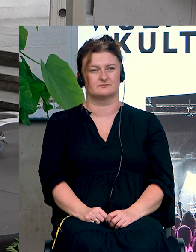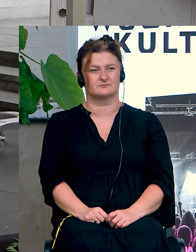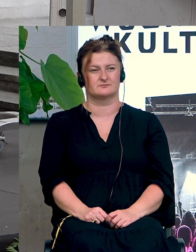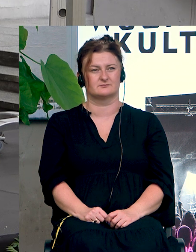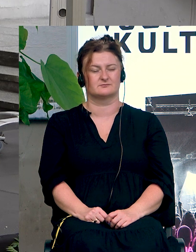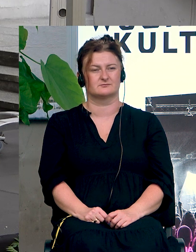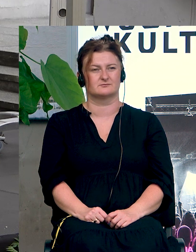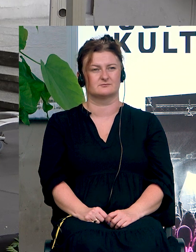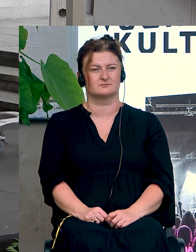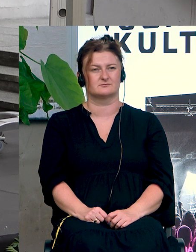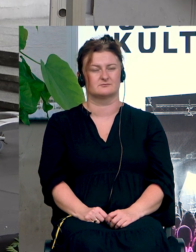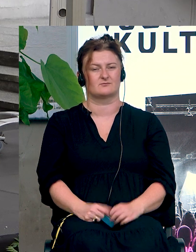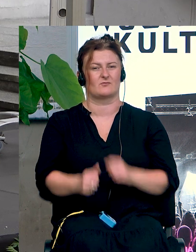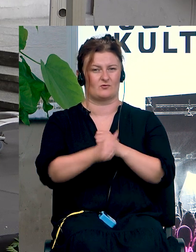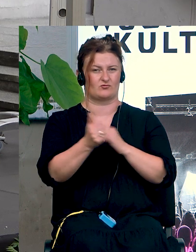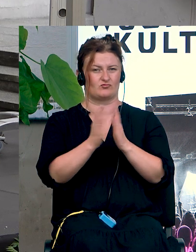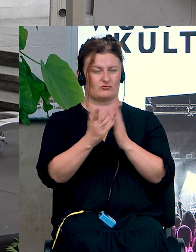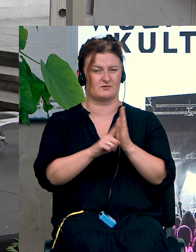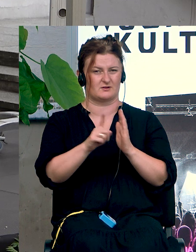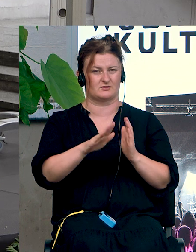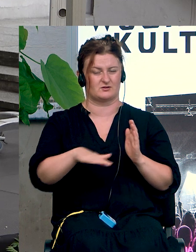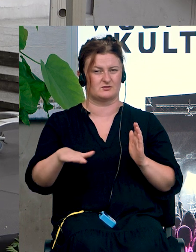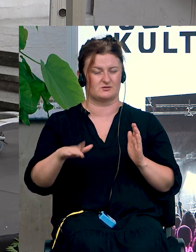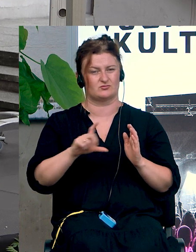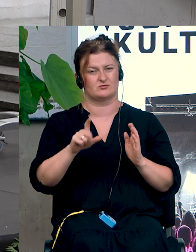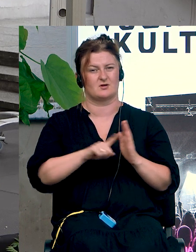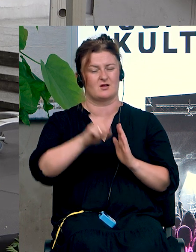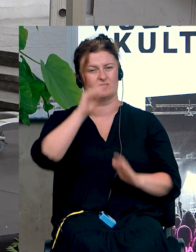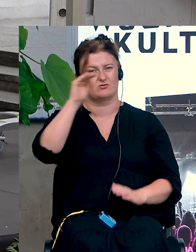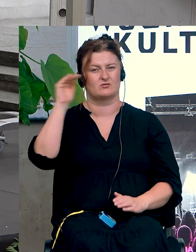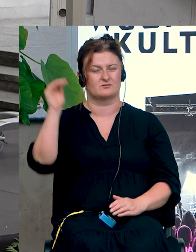Про дитячі книжки радше йдеться, чи про дорослі?